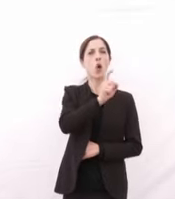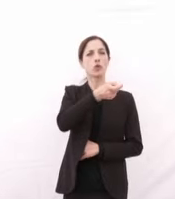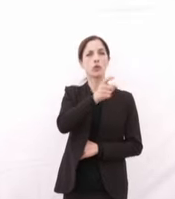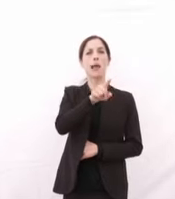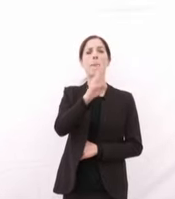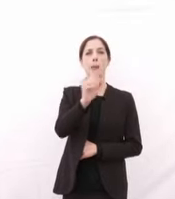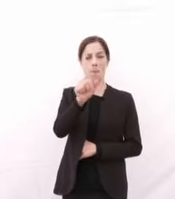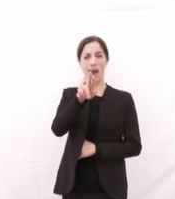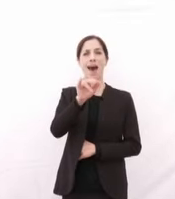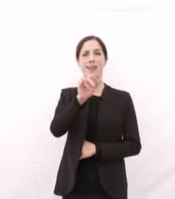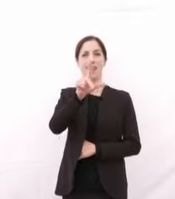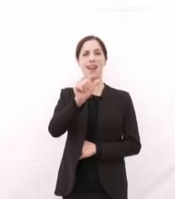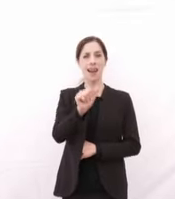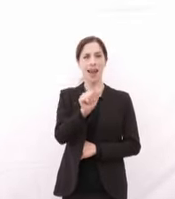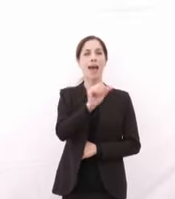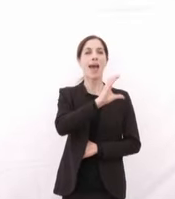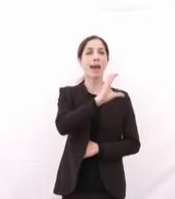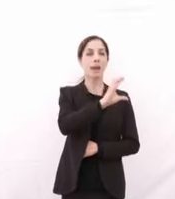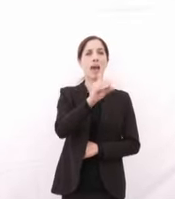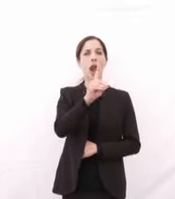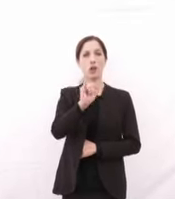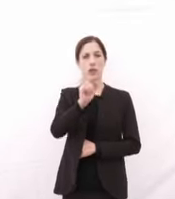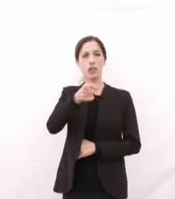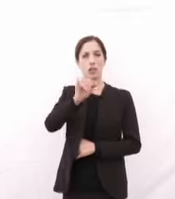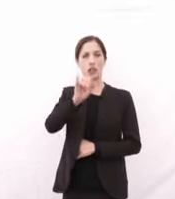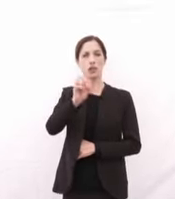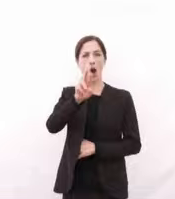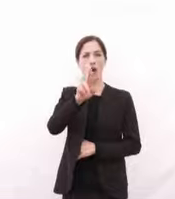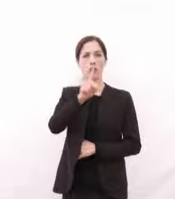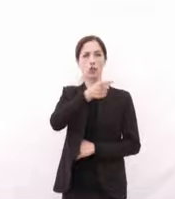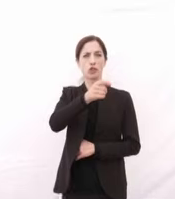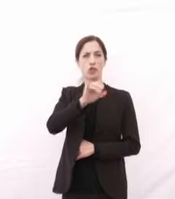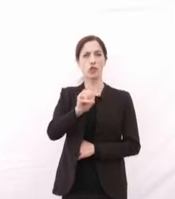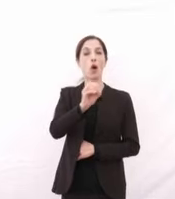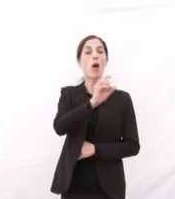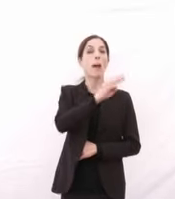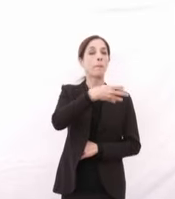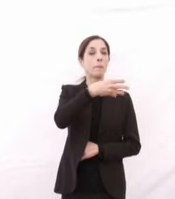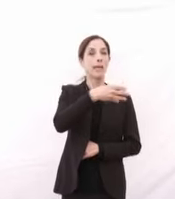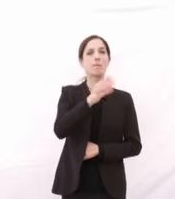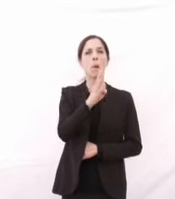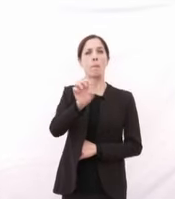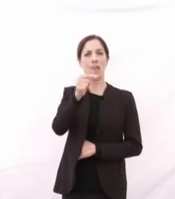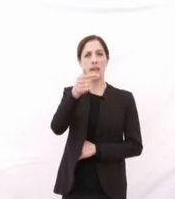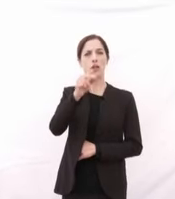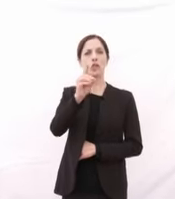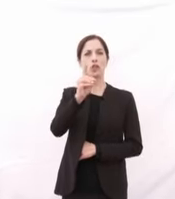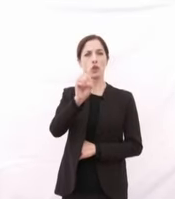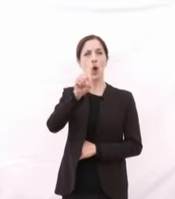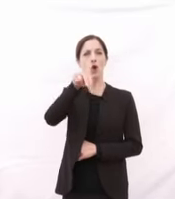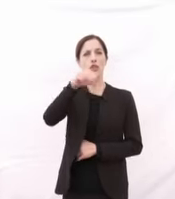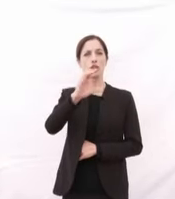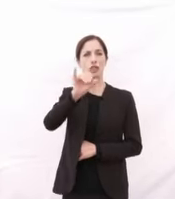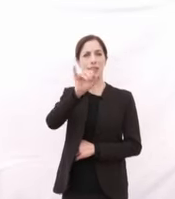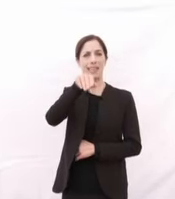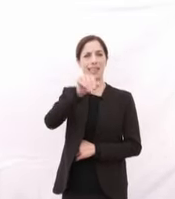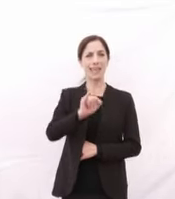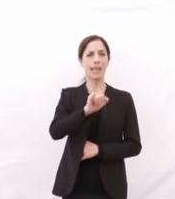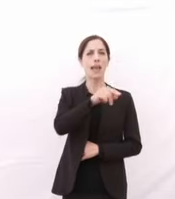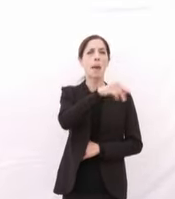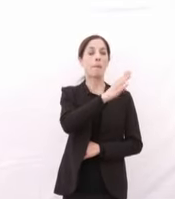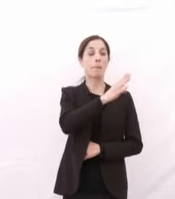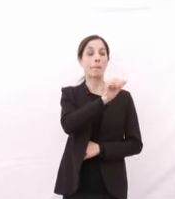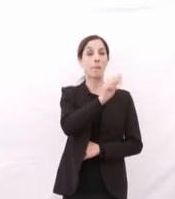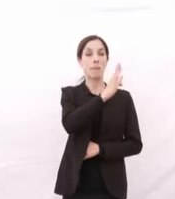Barillà. Carmelo Di Giorgio. Primo Berdoncini. Baldassarre